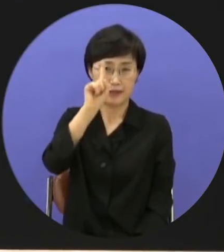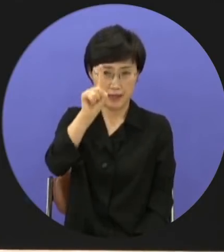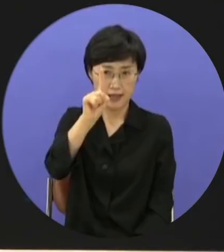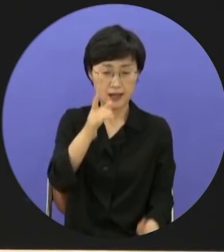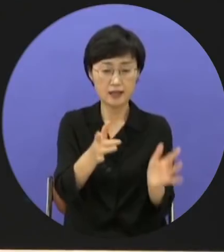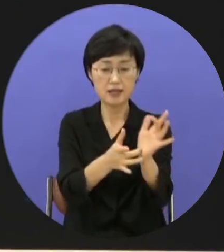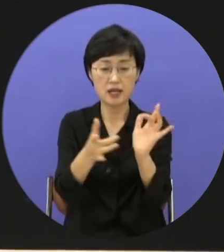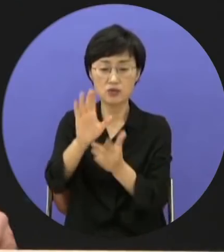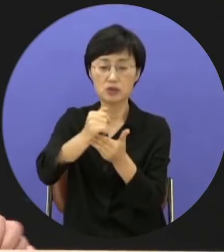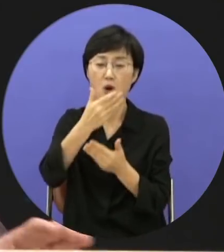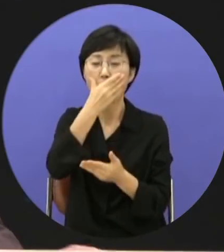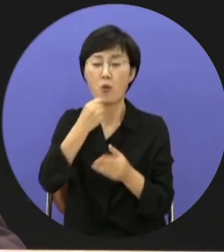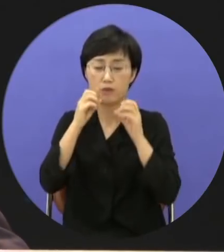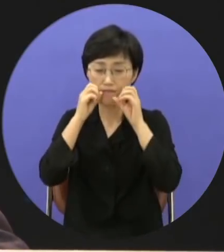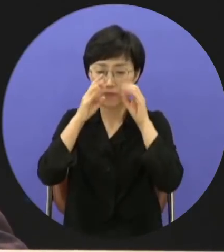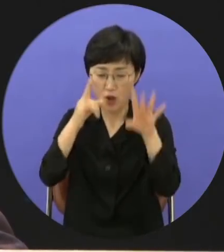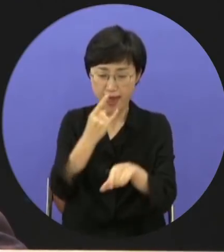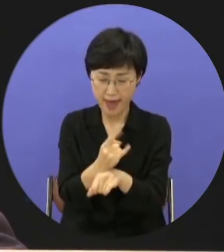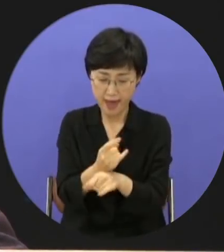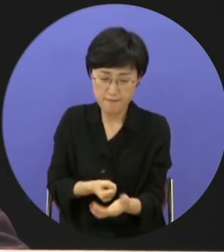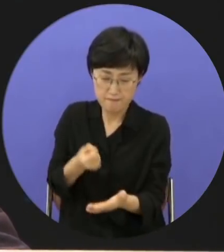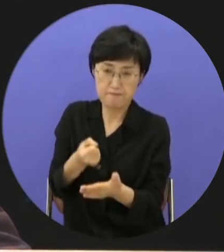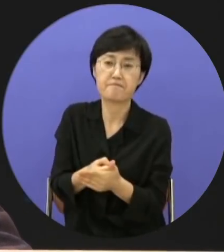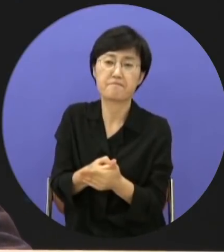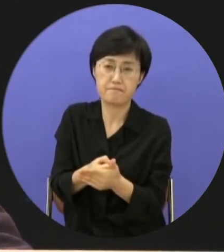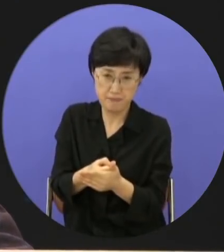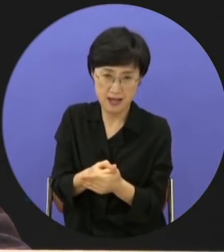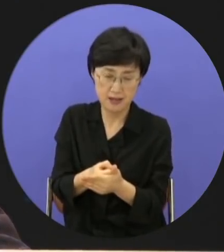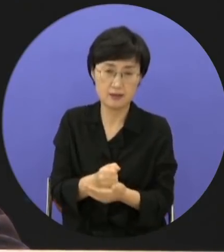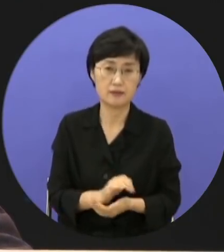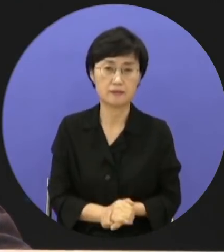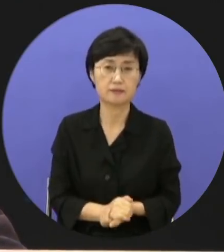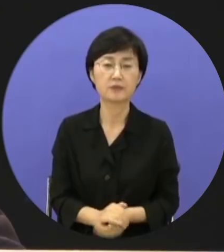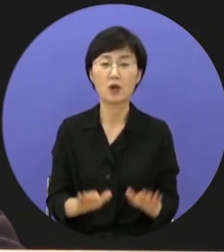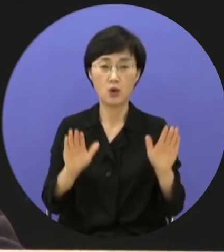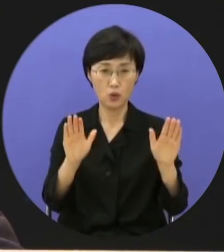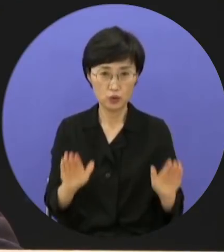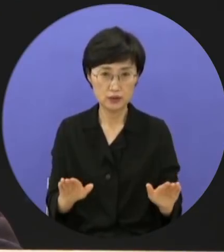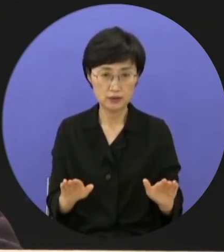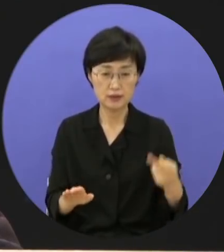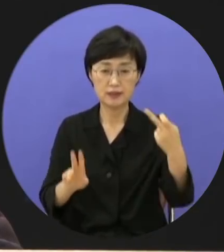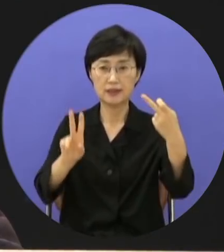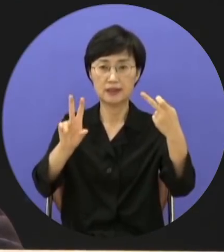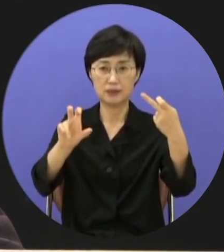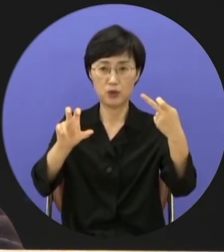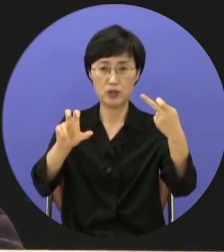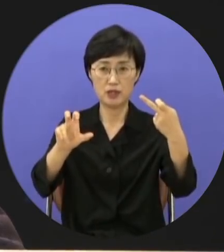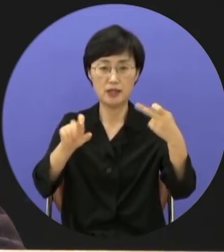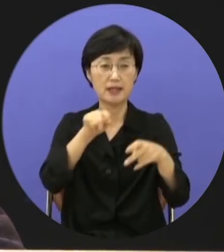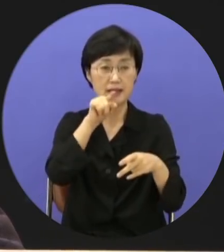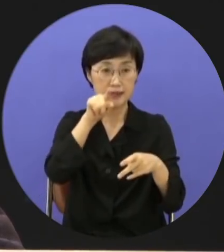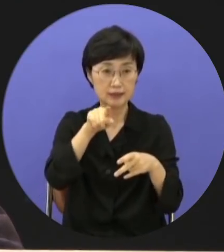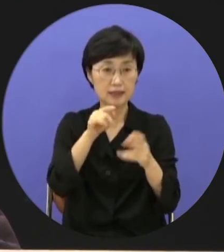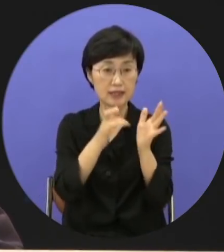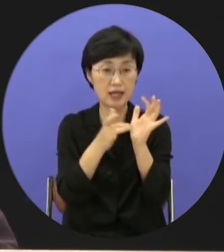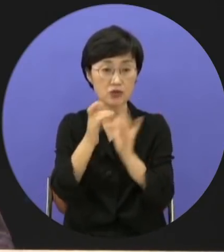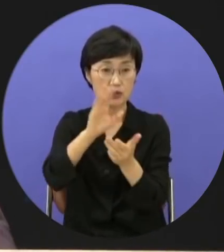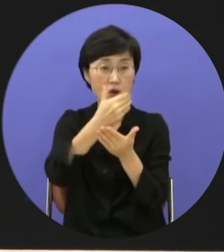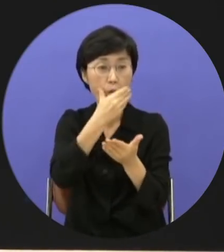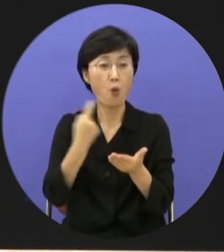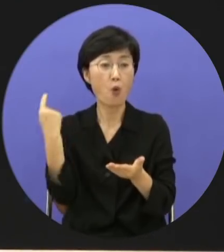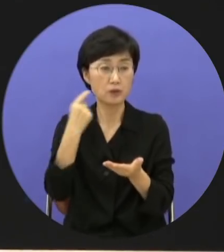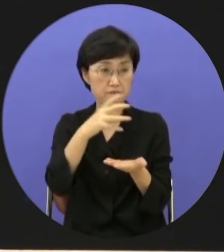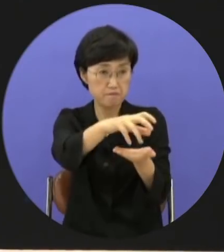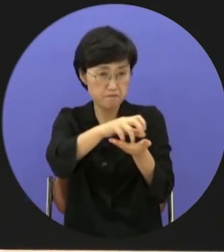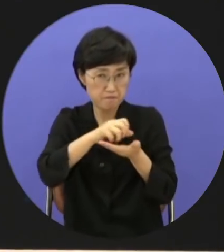began my journey to only proclaim this gospel. 오늘 성탄절에 오늘 그 응답을 받아야 되겠습니다. Today on Christmas